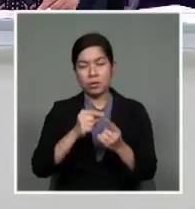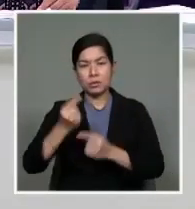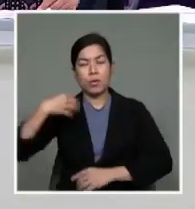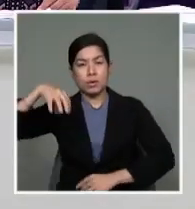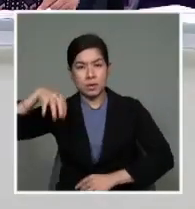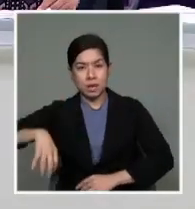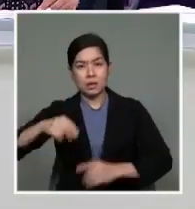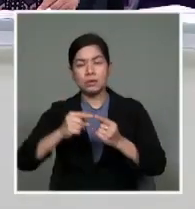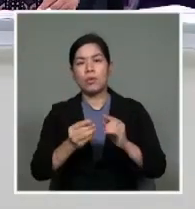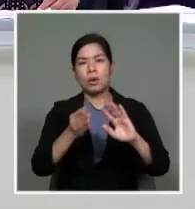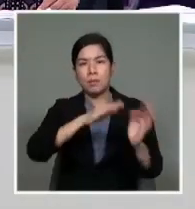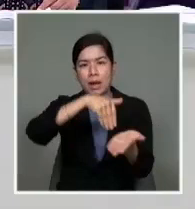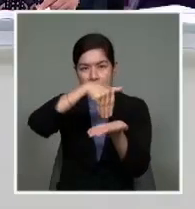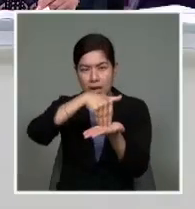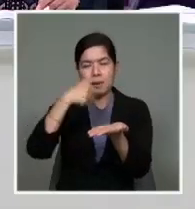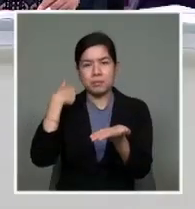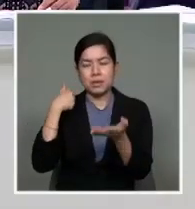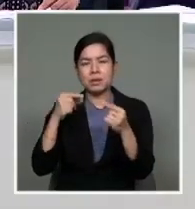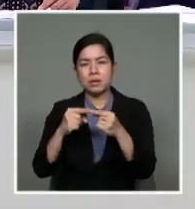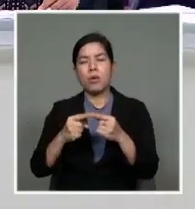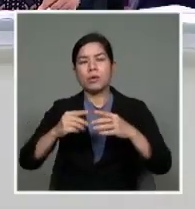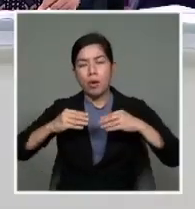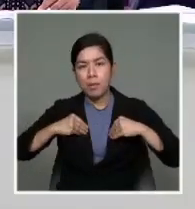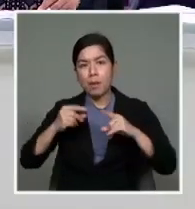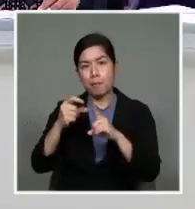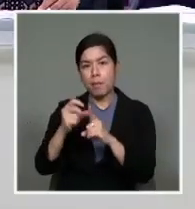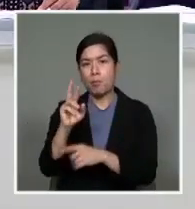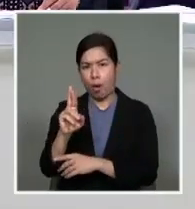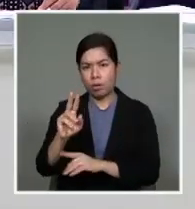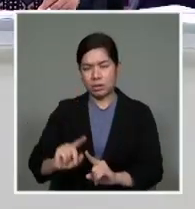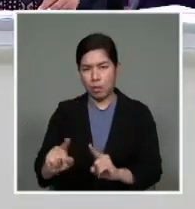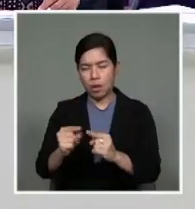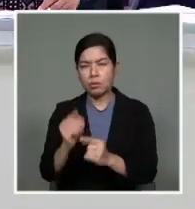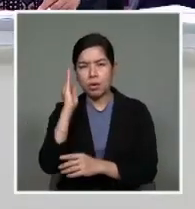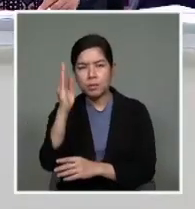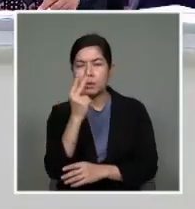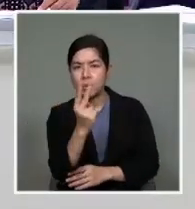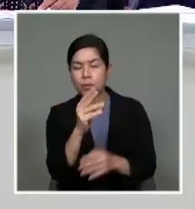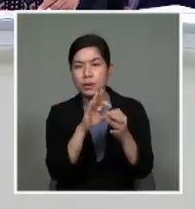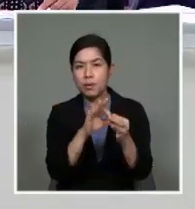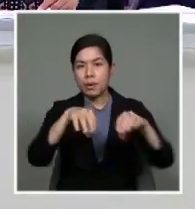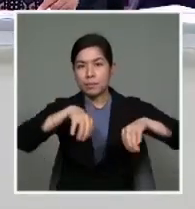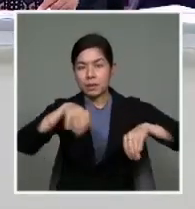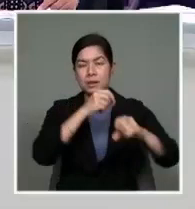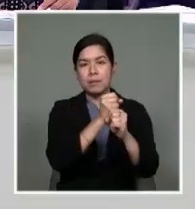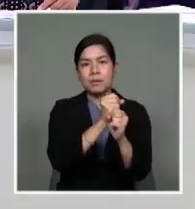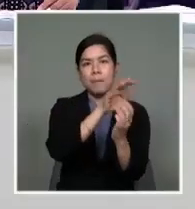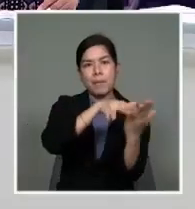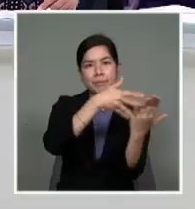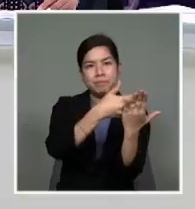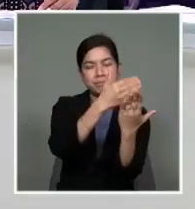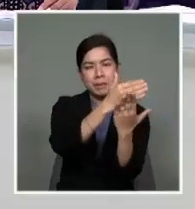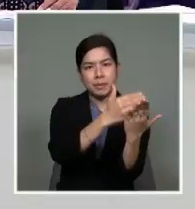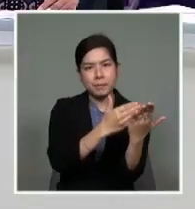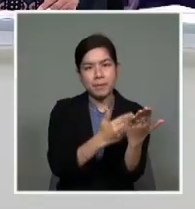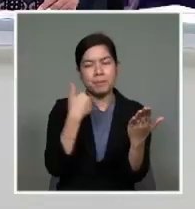างได้มีมติรับคำร้องเอาไว้เป็นที่เรียบร้อยแล้วขั้นตอนต่อไปก็ต้องจับตาไปที่การจัดทำแผนจากทาง6อรหันต์ที่เรารับทราบ